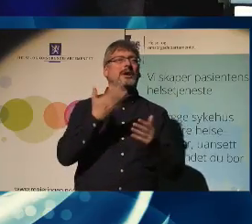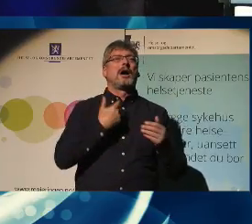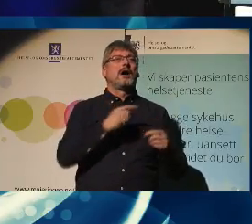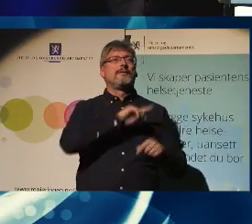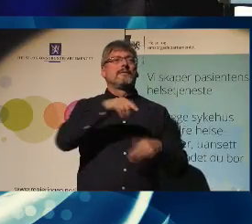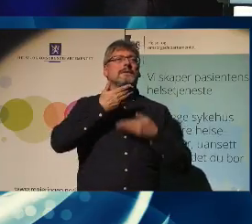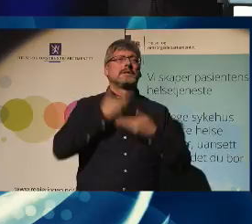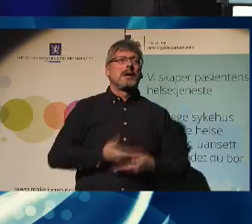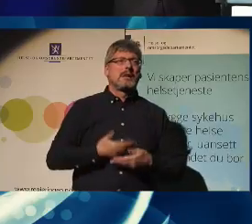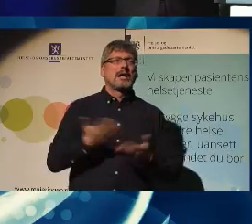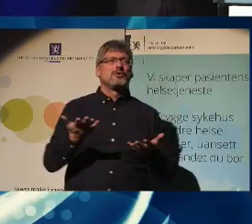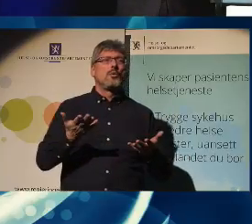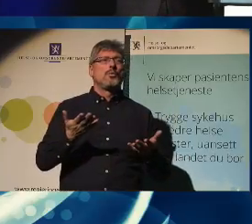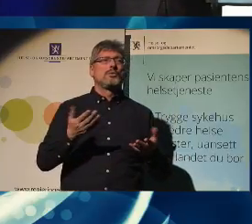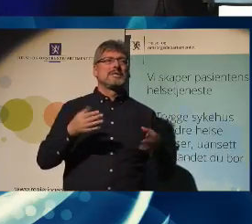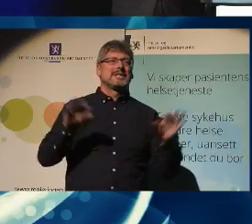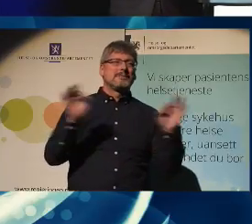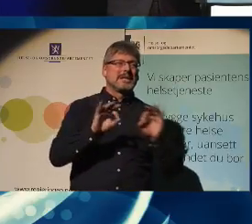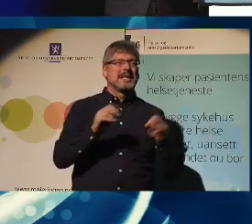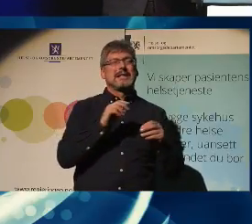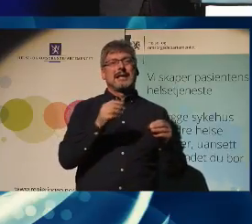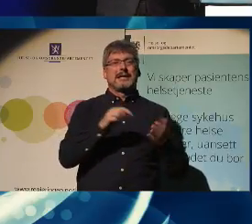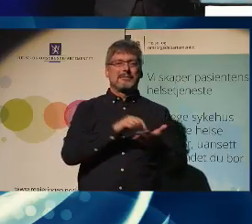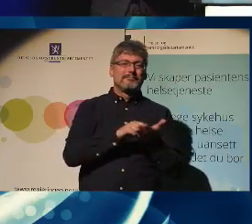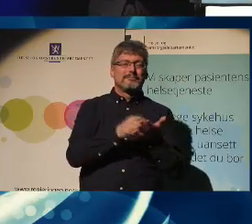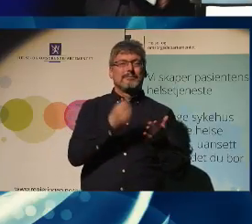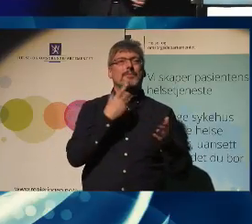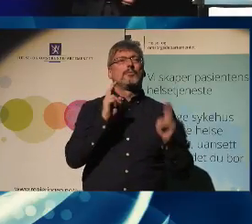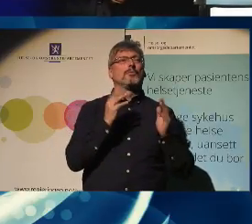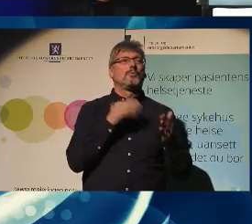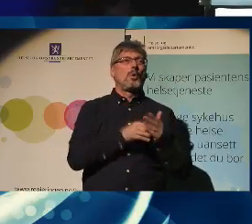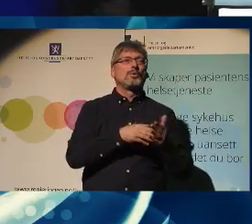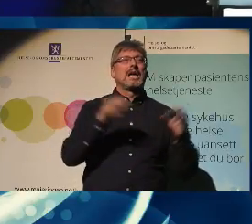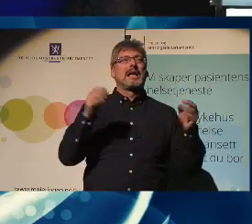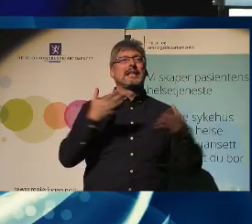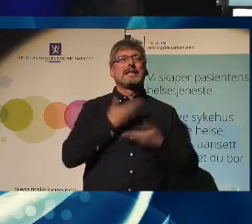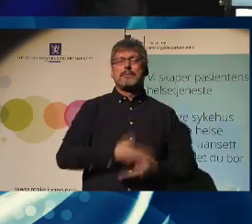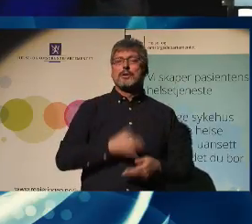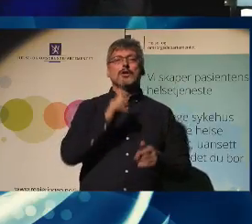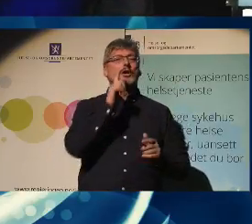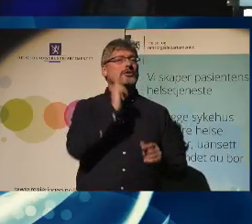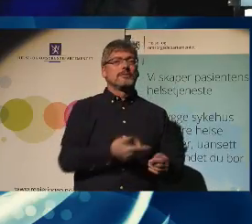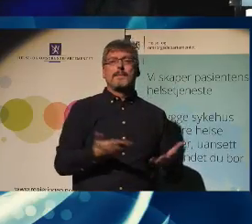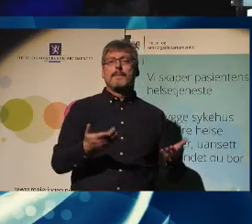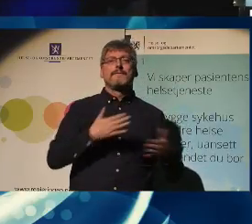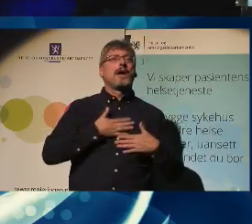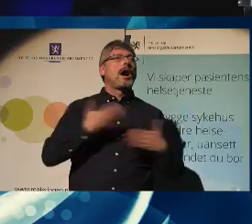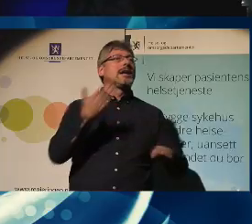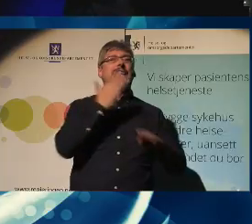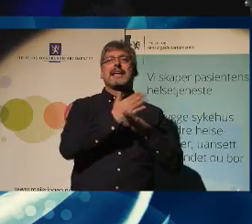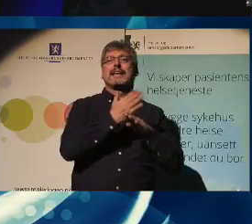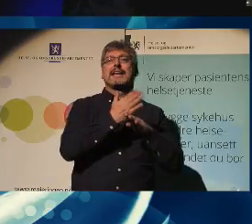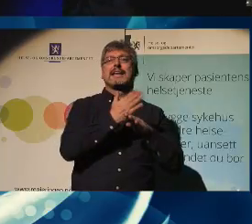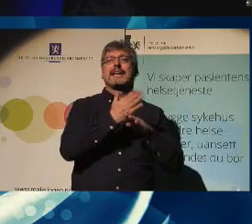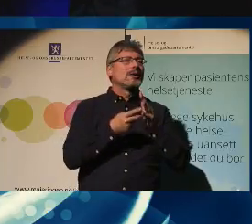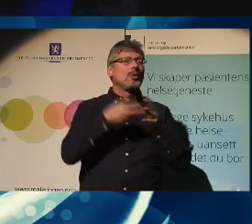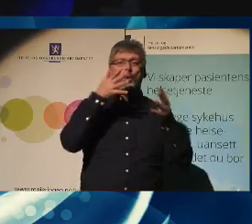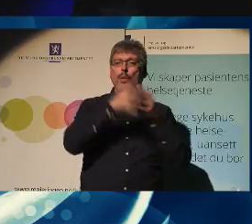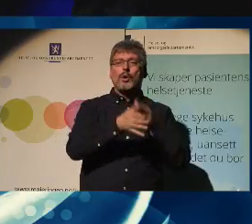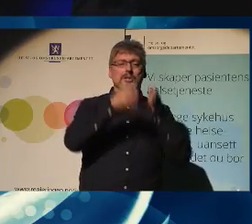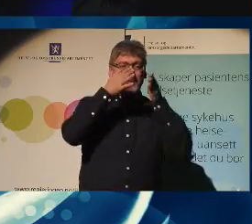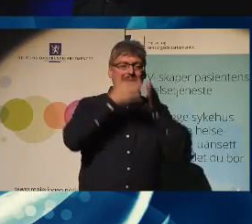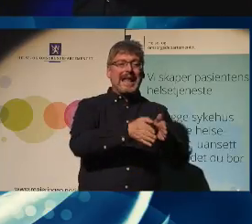depresjonsmidlene, eller hvis du vil, legemidlene som vi bruker mot depresjon. Det er jo fordi at vi ikke har en teknologi som er rettet